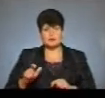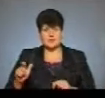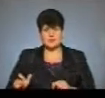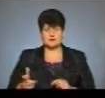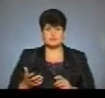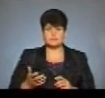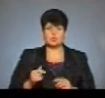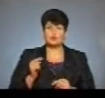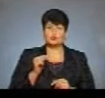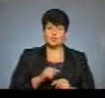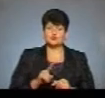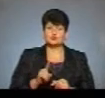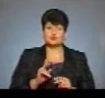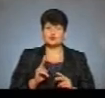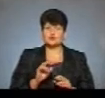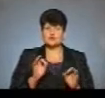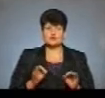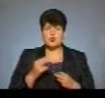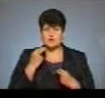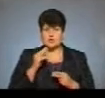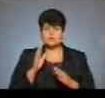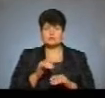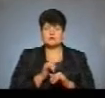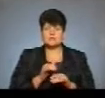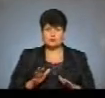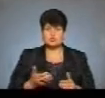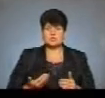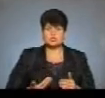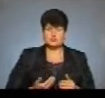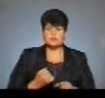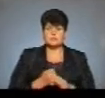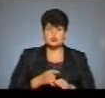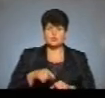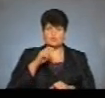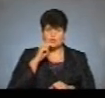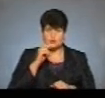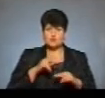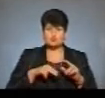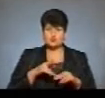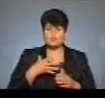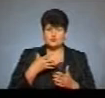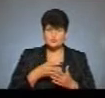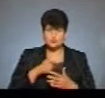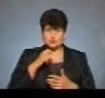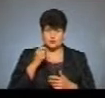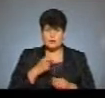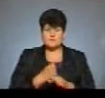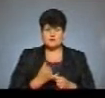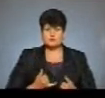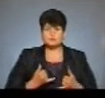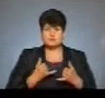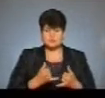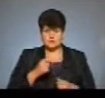школярів до того, що нічого кращого не може бути, як живи, працюй в Україні, розбудовуй свою країну, працюй на благо